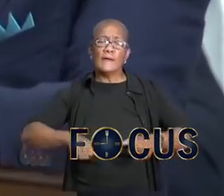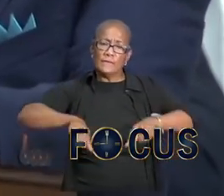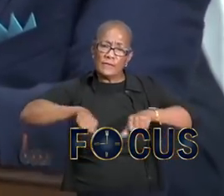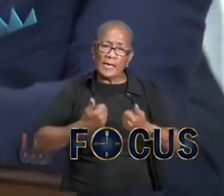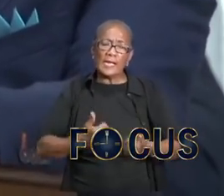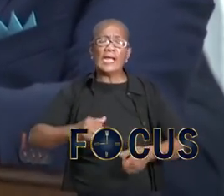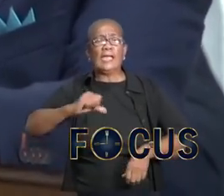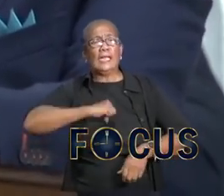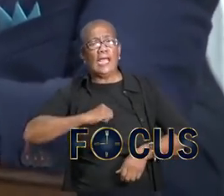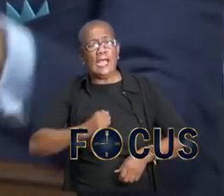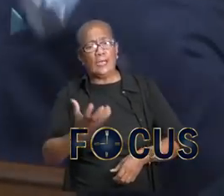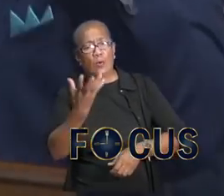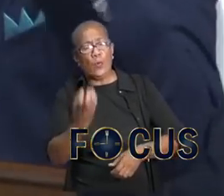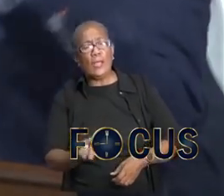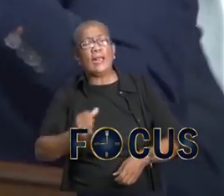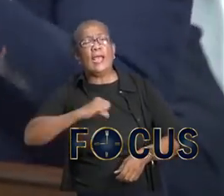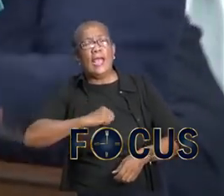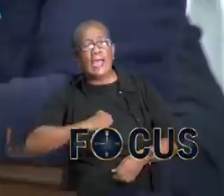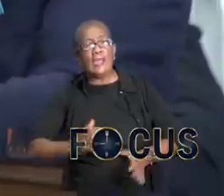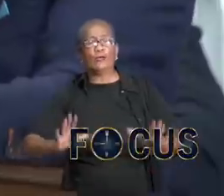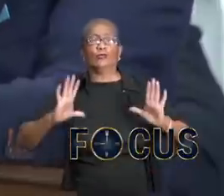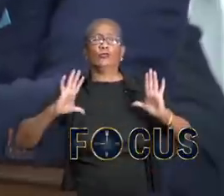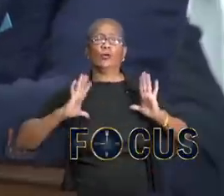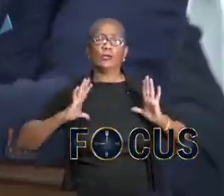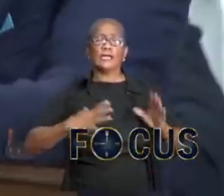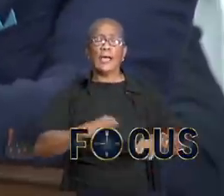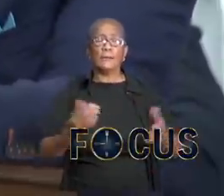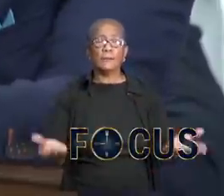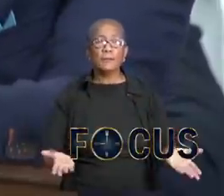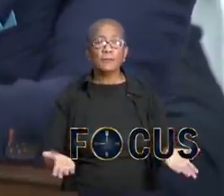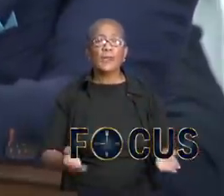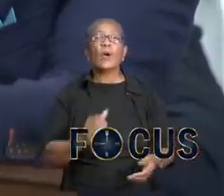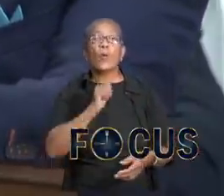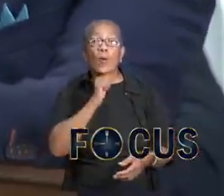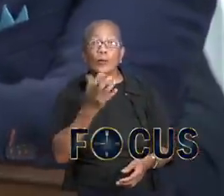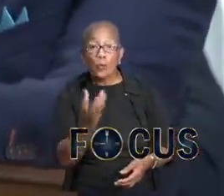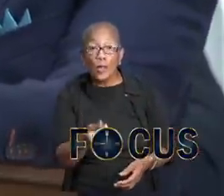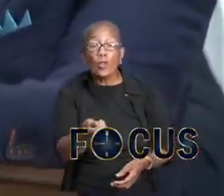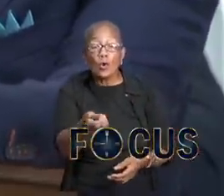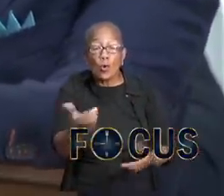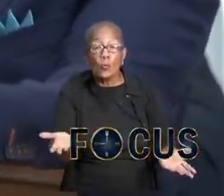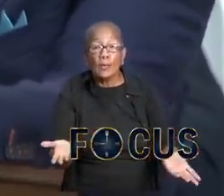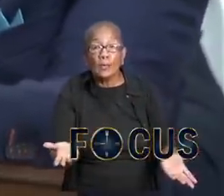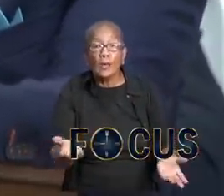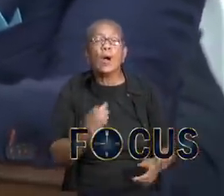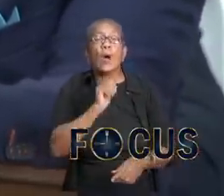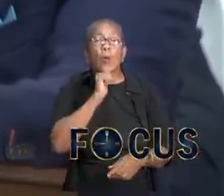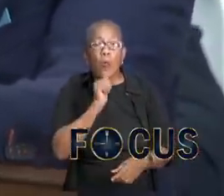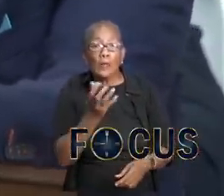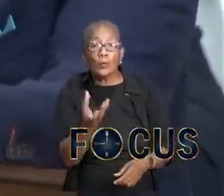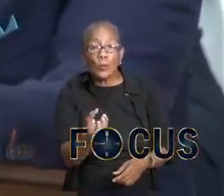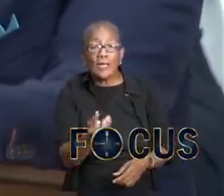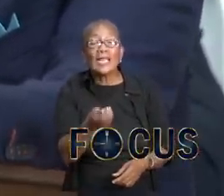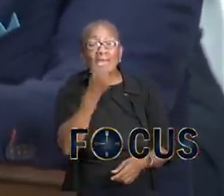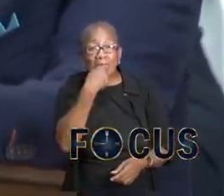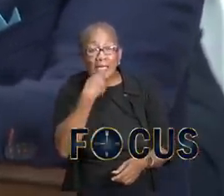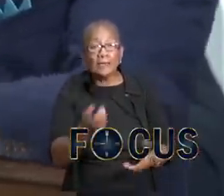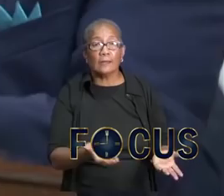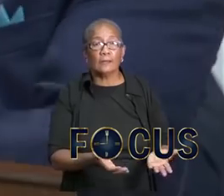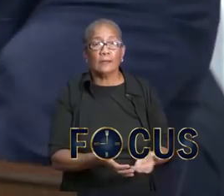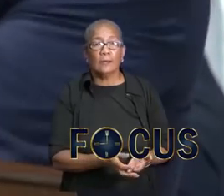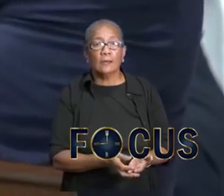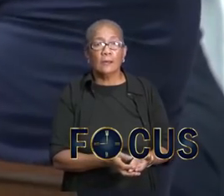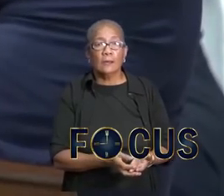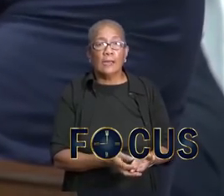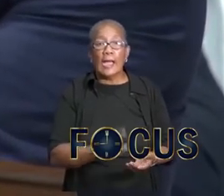wil. Dan heeft die persoon zijn eigen trots. Wat hij wil kopen. Wat hij wil eten. En niet